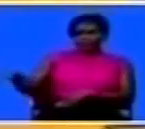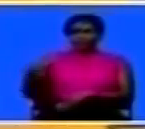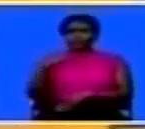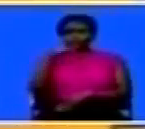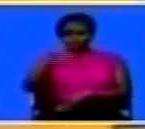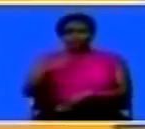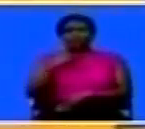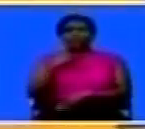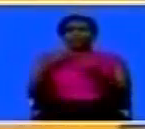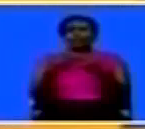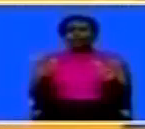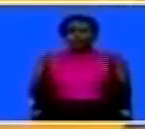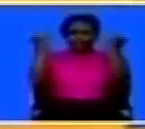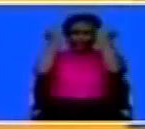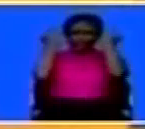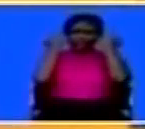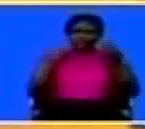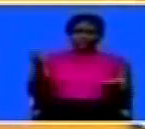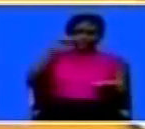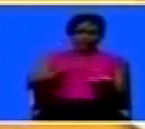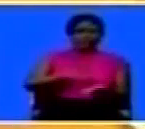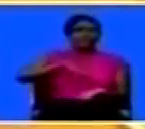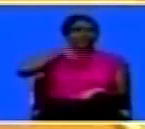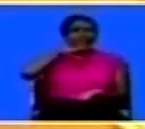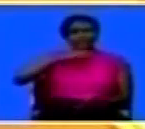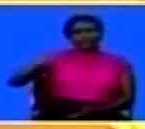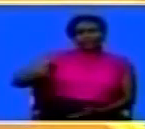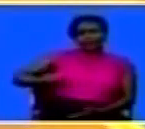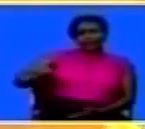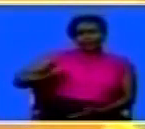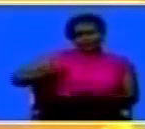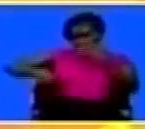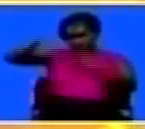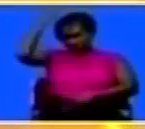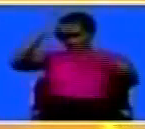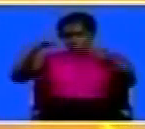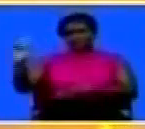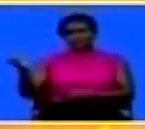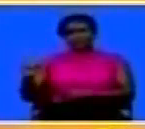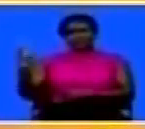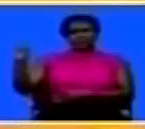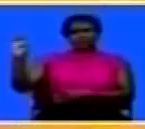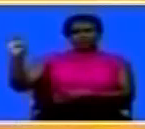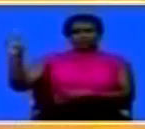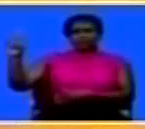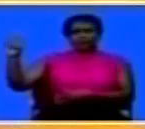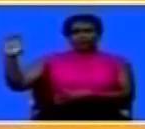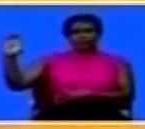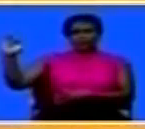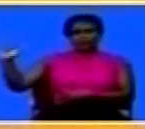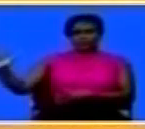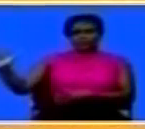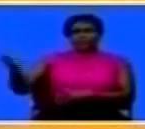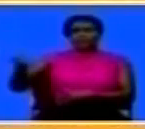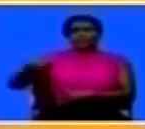ametaka kufunguliwa upya kwa kesi ya kifo cha mwanafunzi wa chuo kikuu cha Nairobi marehemu Mercy Keino. Kifo cha Mercy